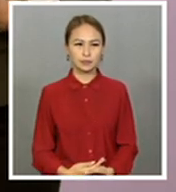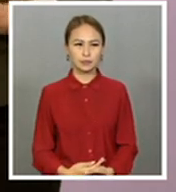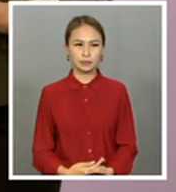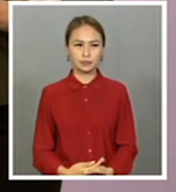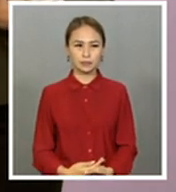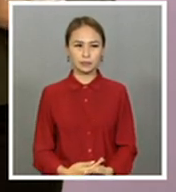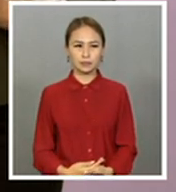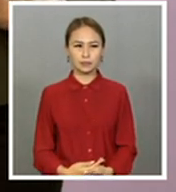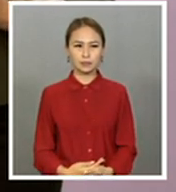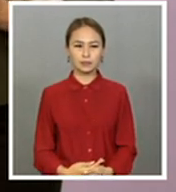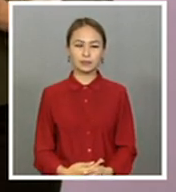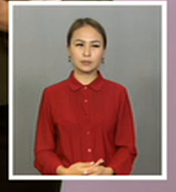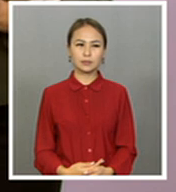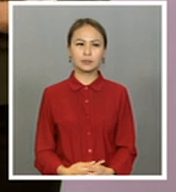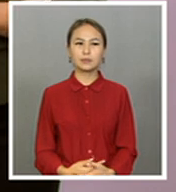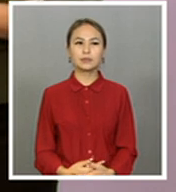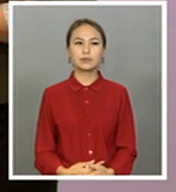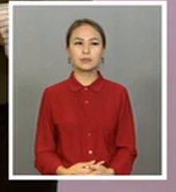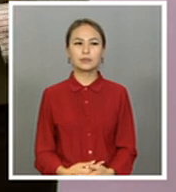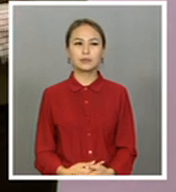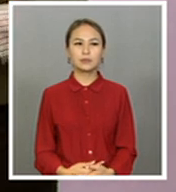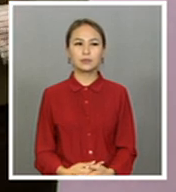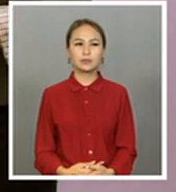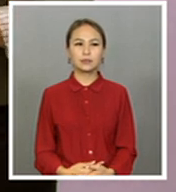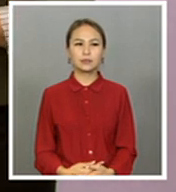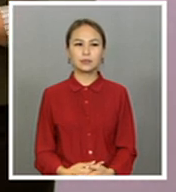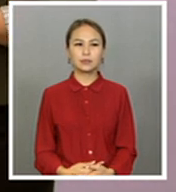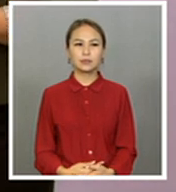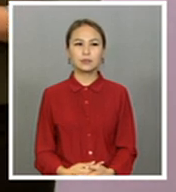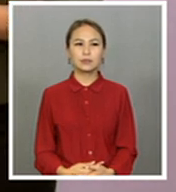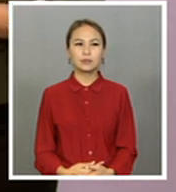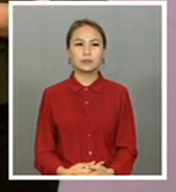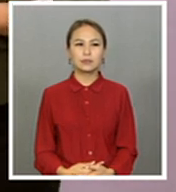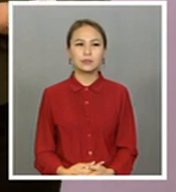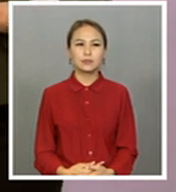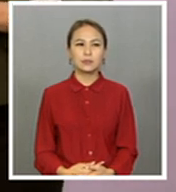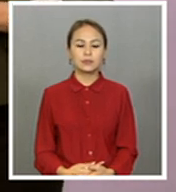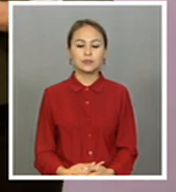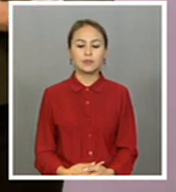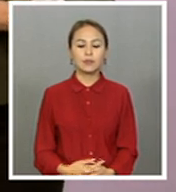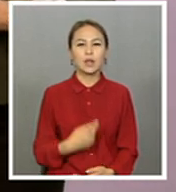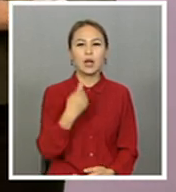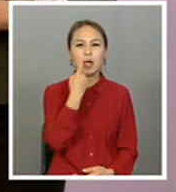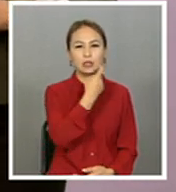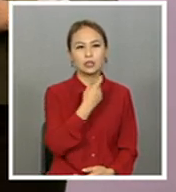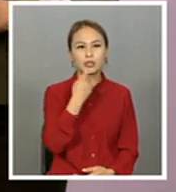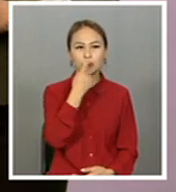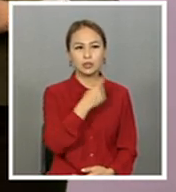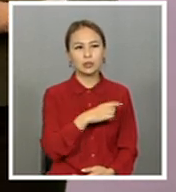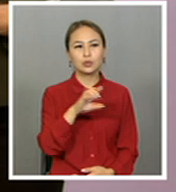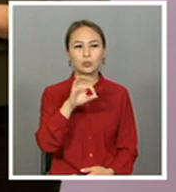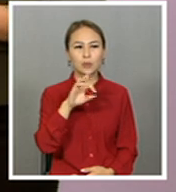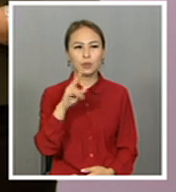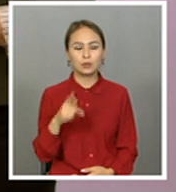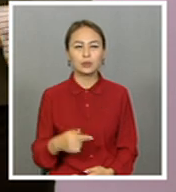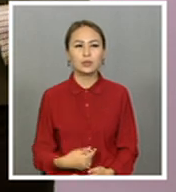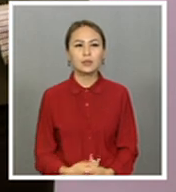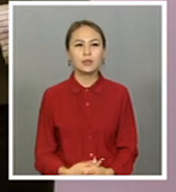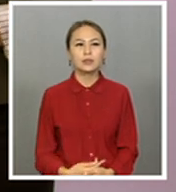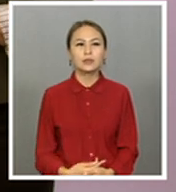Ол қандай сөздер екен? Тексеріп көрейік. Ашы, тұшы.